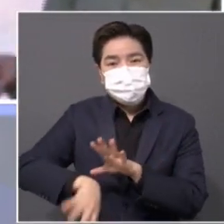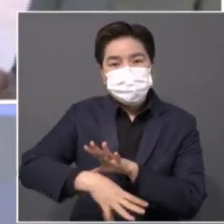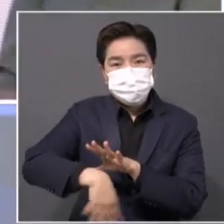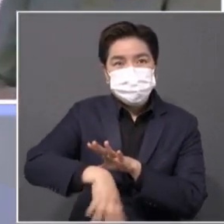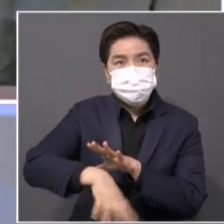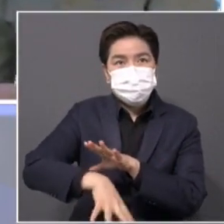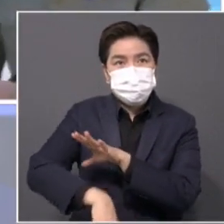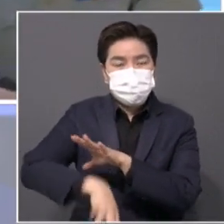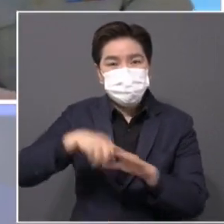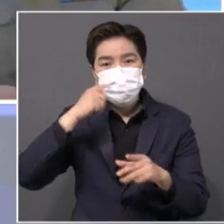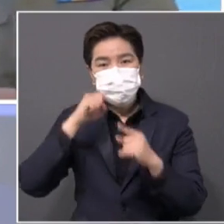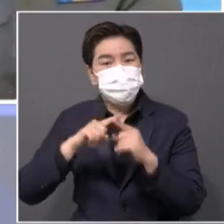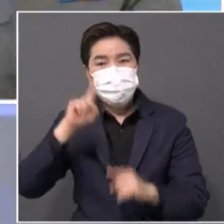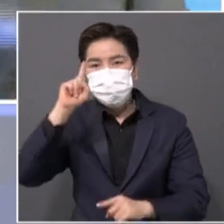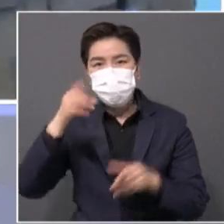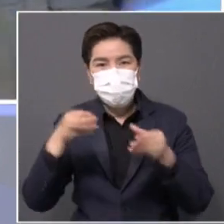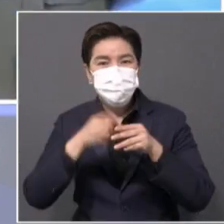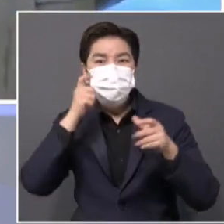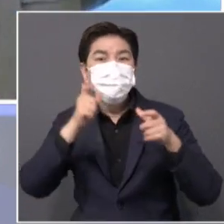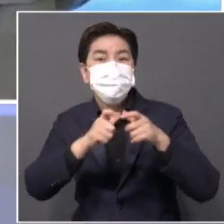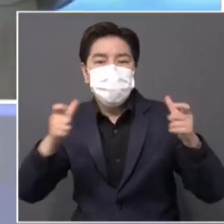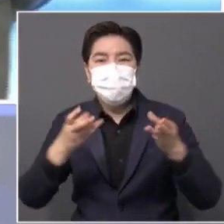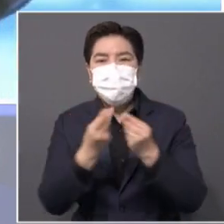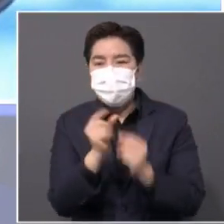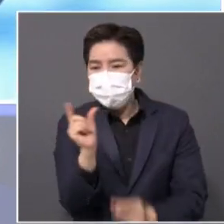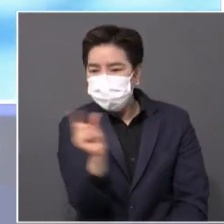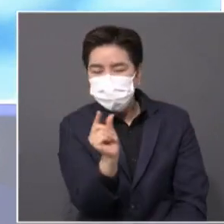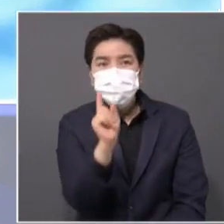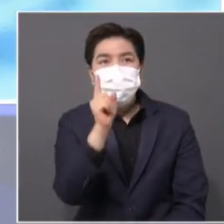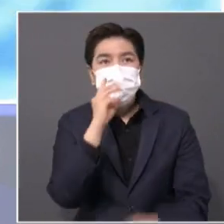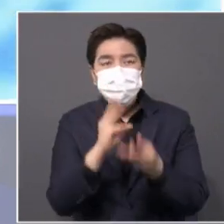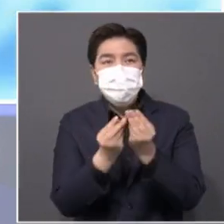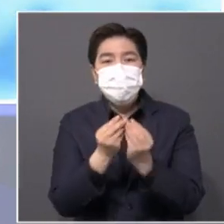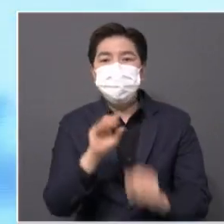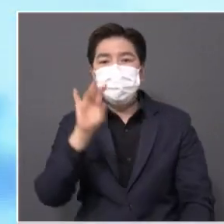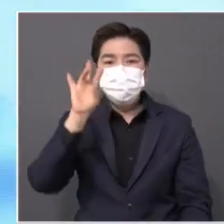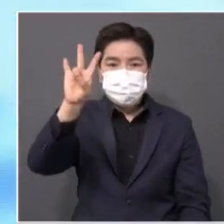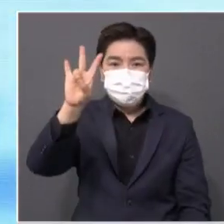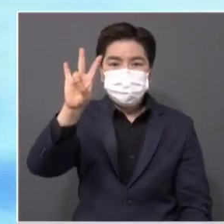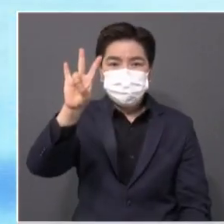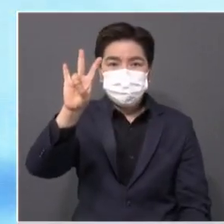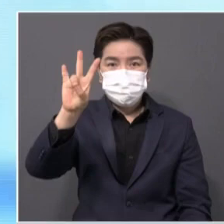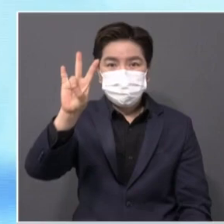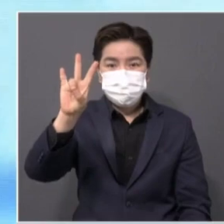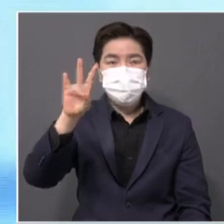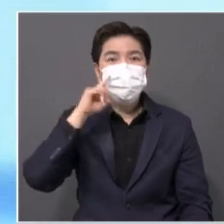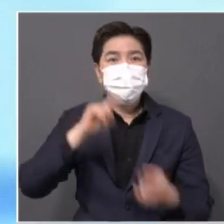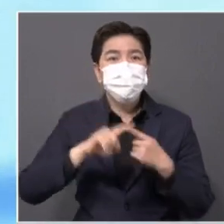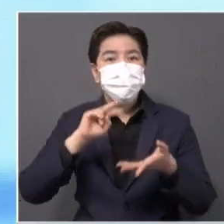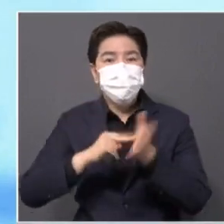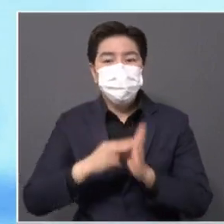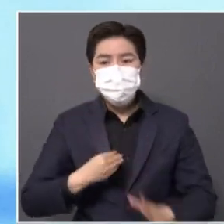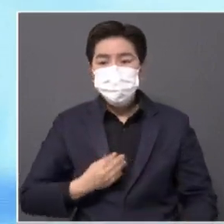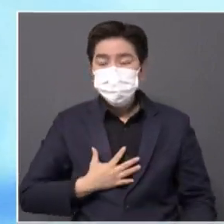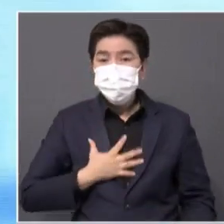บอกว่าเป็นพรรคเดียวที่เป็นพรรคใหญ่และได้เบอร์เดียวนี่ไงหมายเลข 7เบอร์ก็บอกว่า